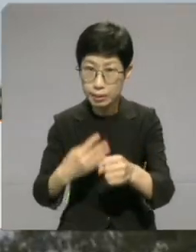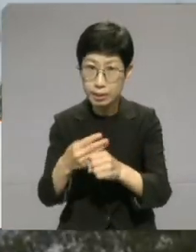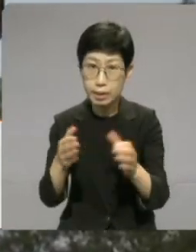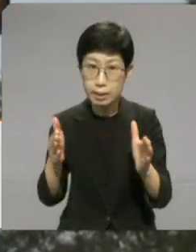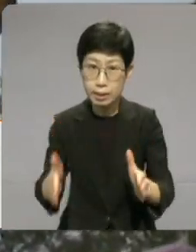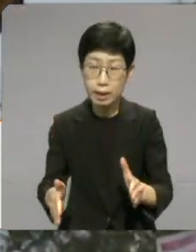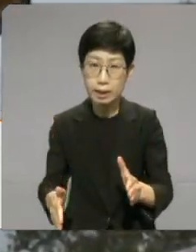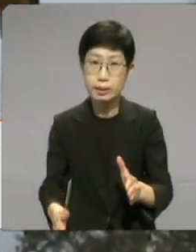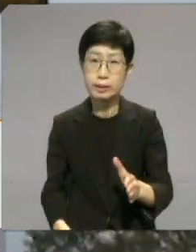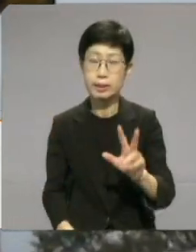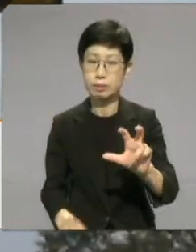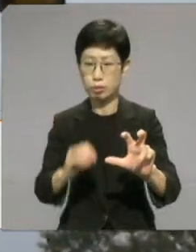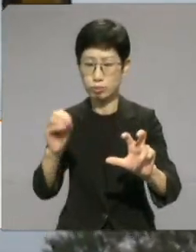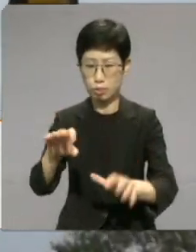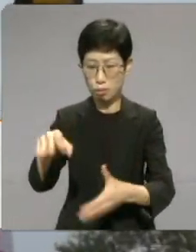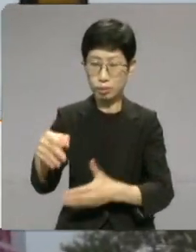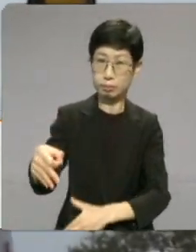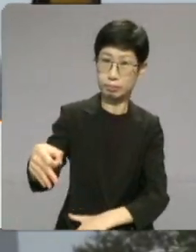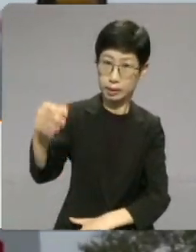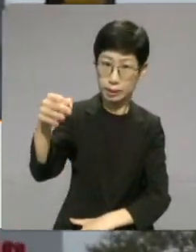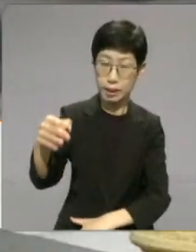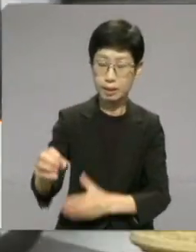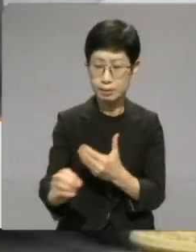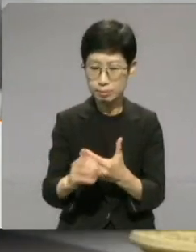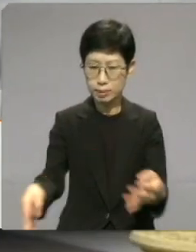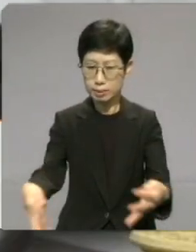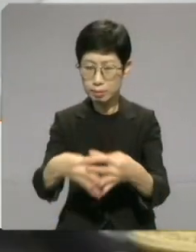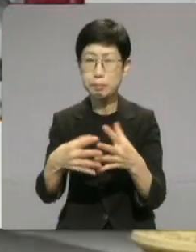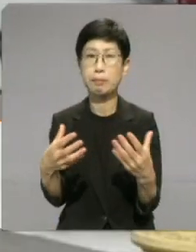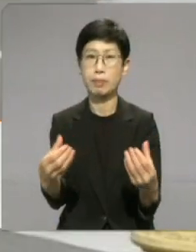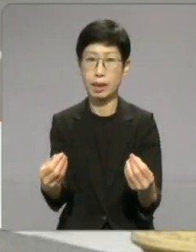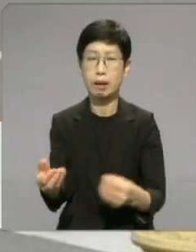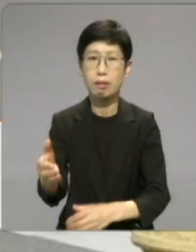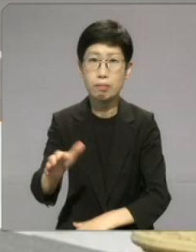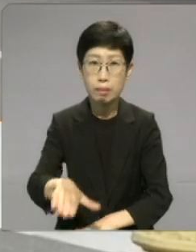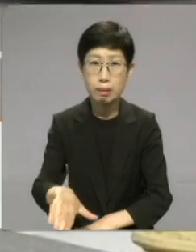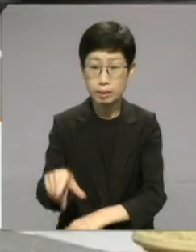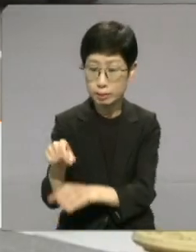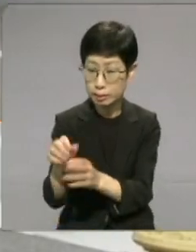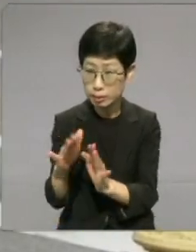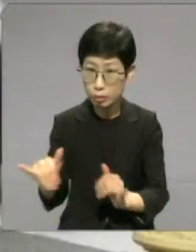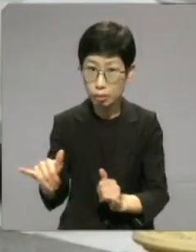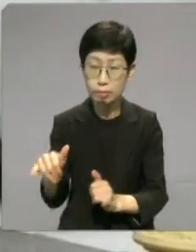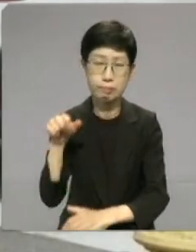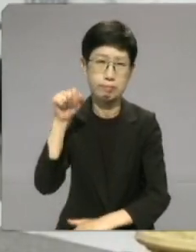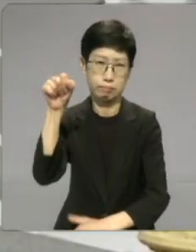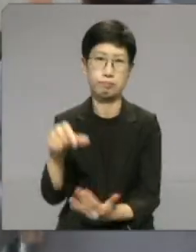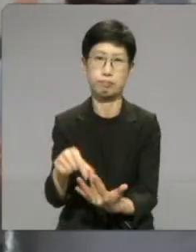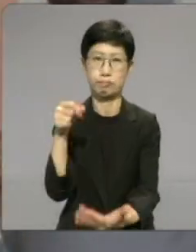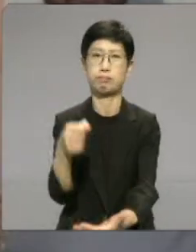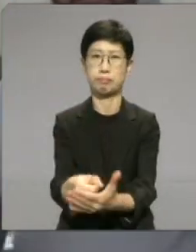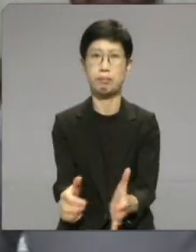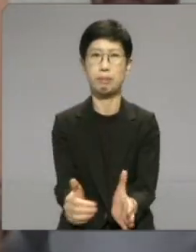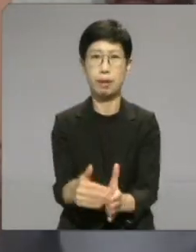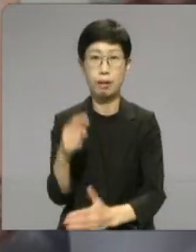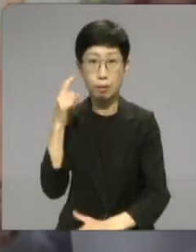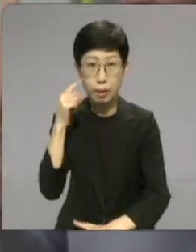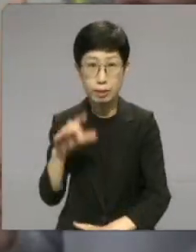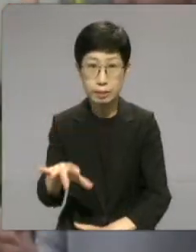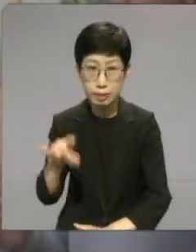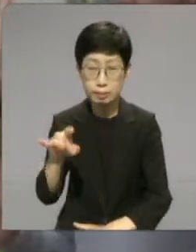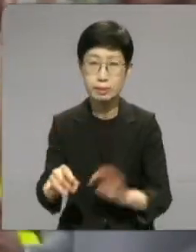25% 인상 등의 합의안을 잠정 했지만 노조원은 파을 선택했습니다 애초에 노조가 요구한